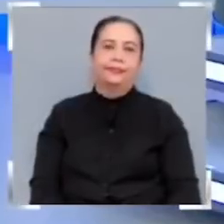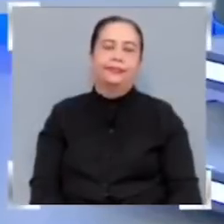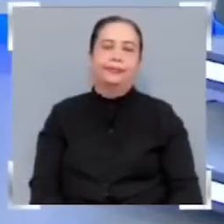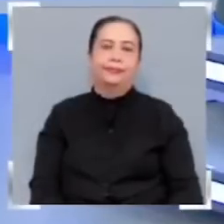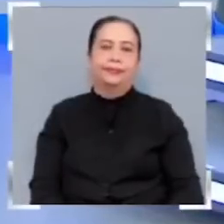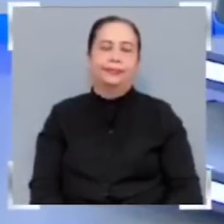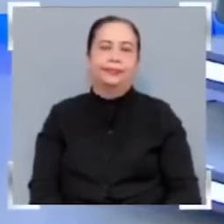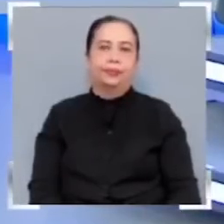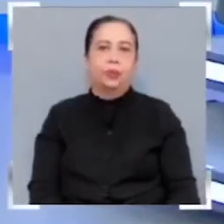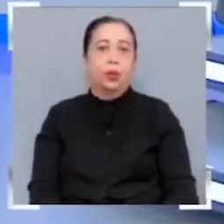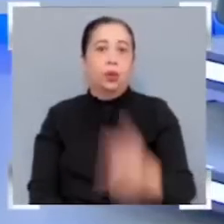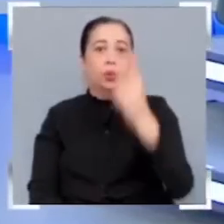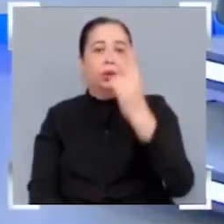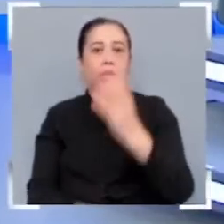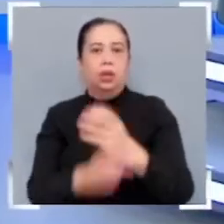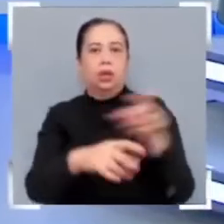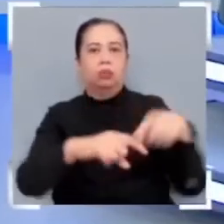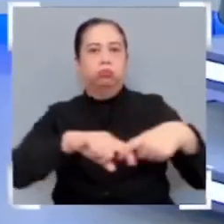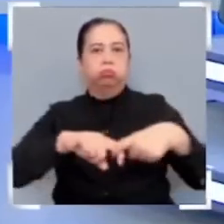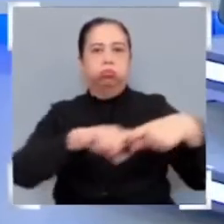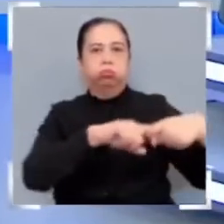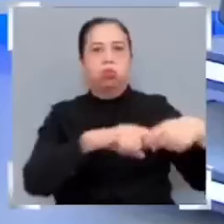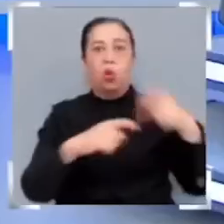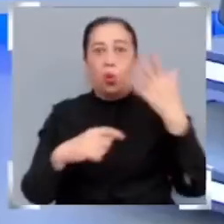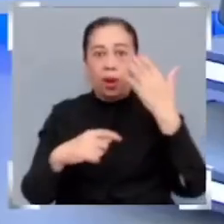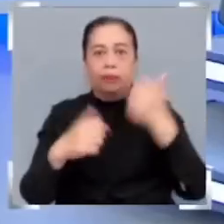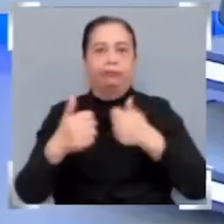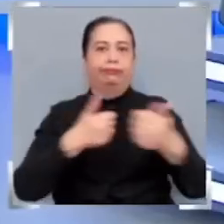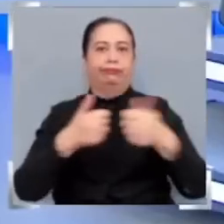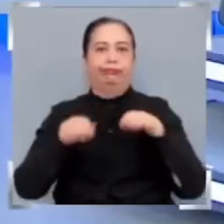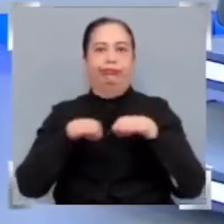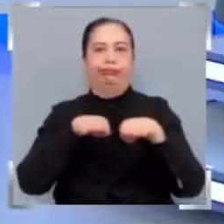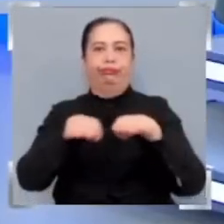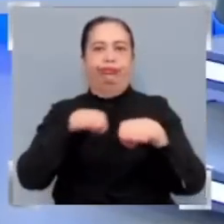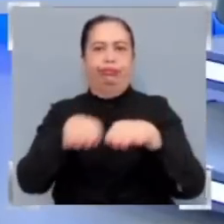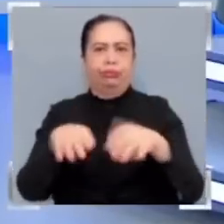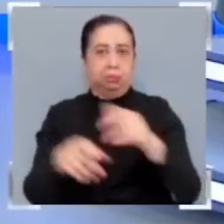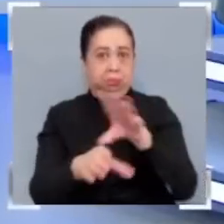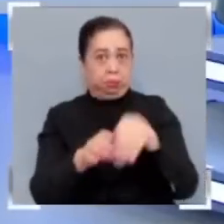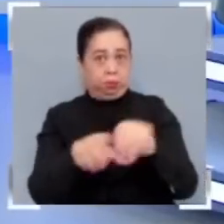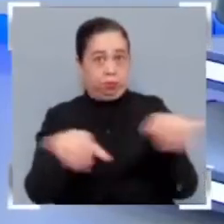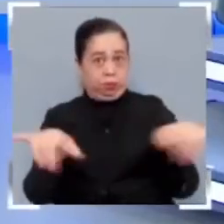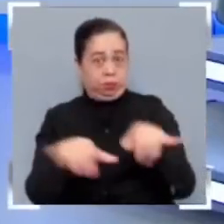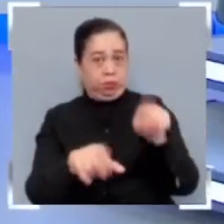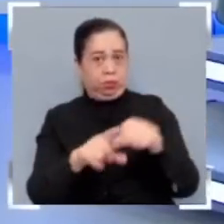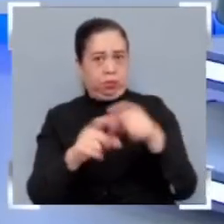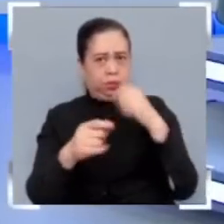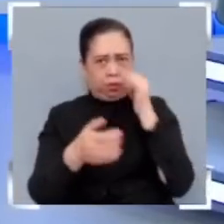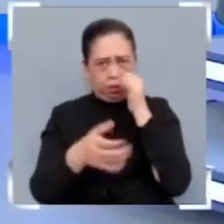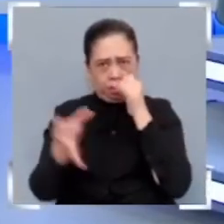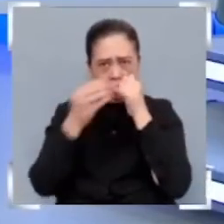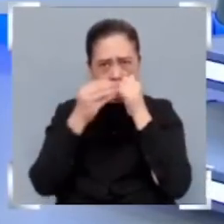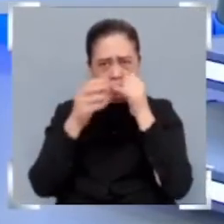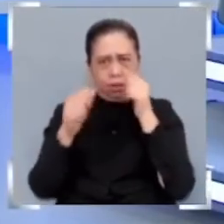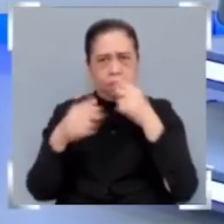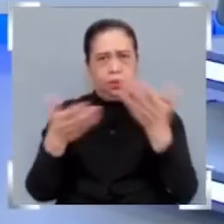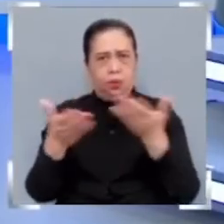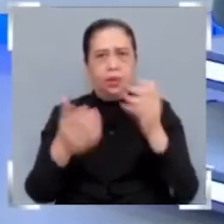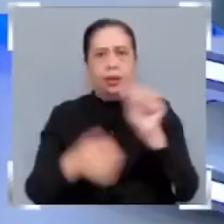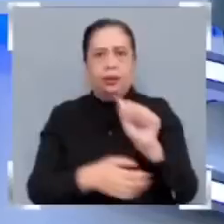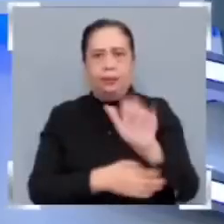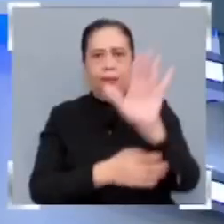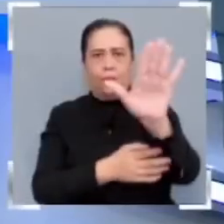Dalawang kotse na impound dahil umano sa drug racing. Inaalam pa kung sangkot din sila sa nakunang karerahan dyan sa Antipolo,